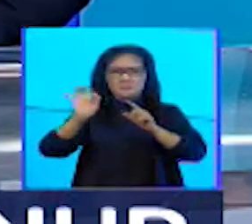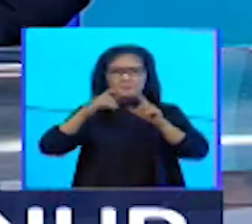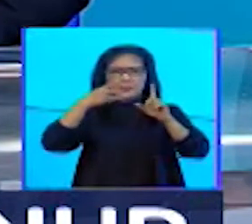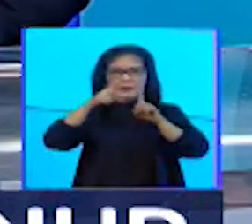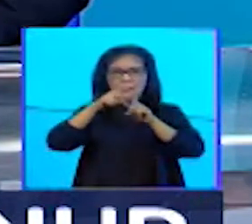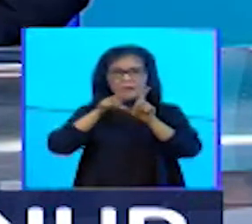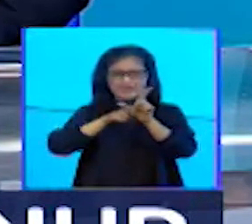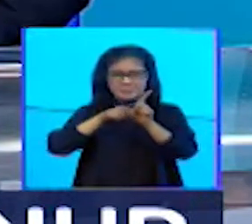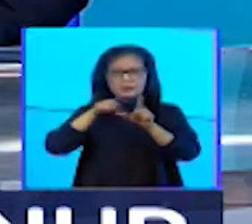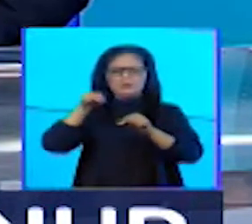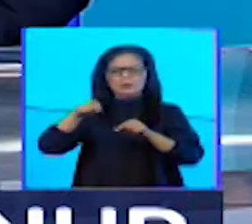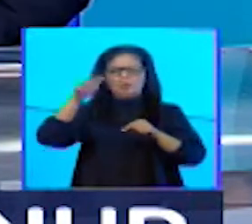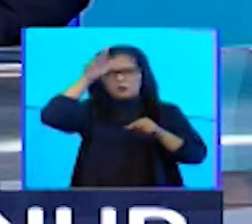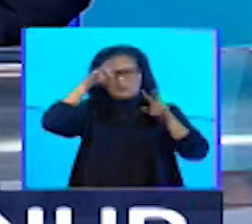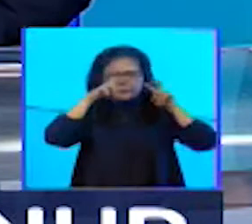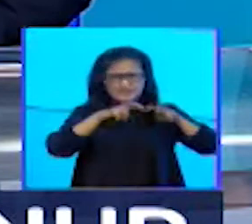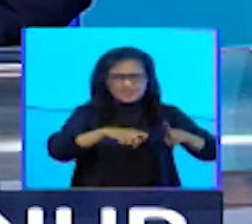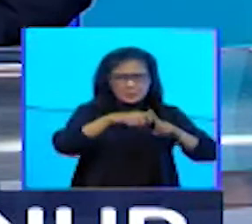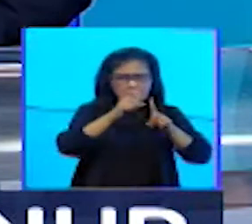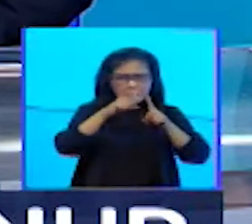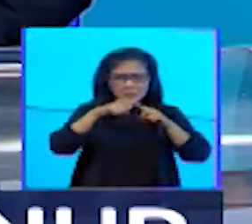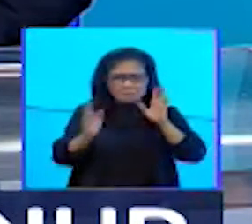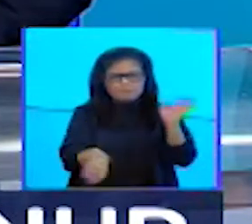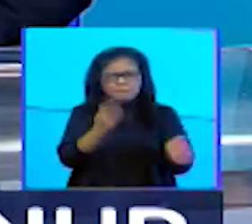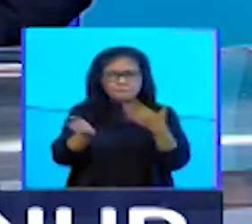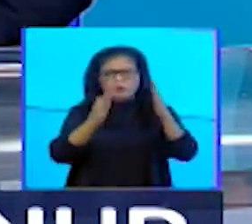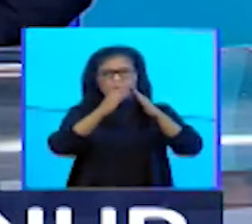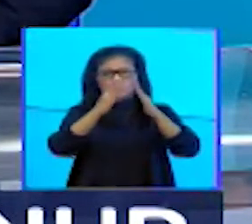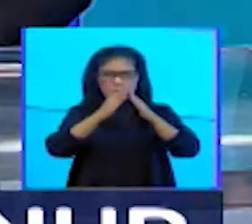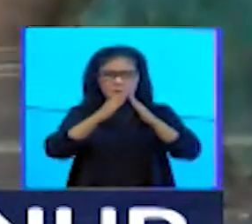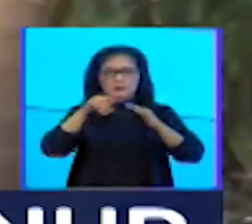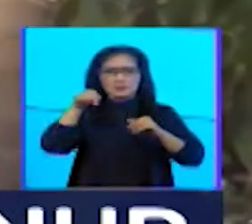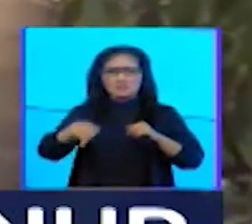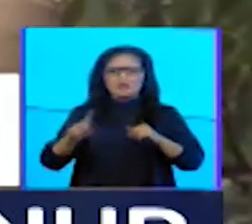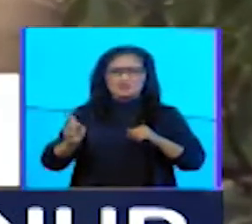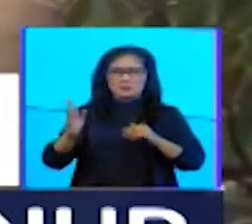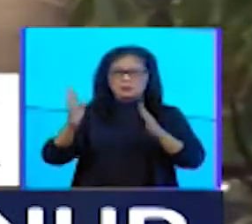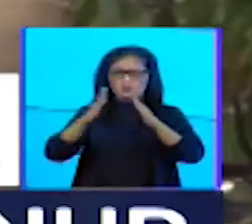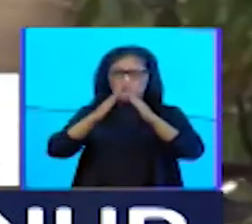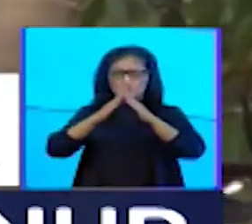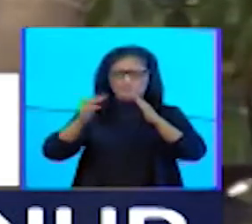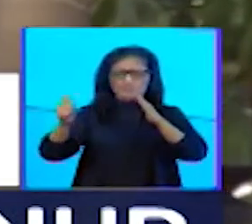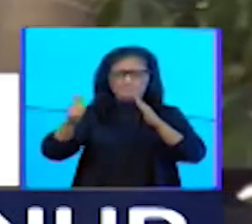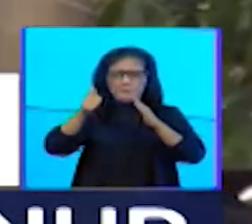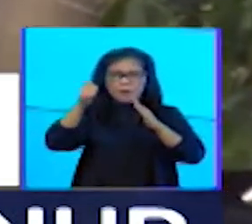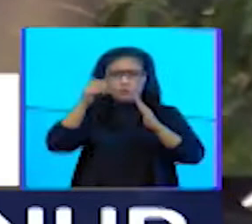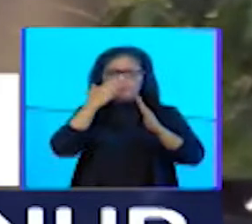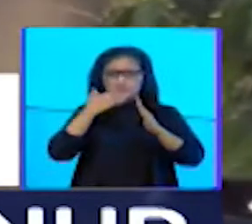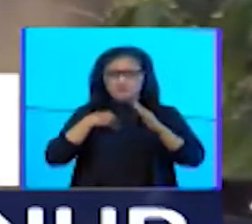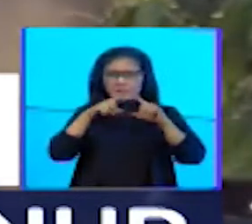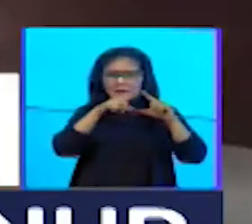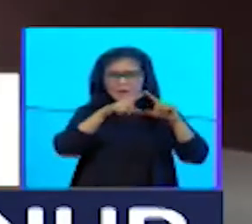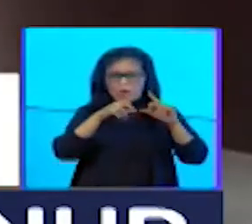pilih KPK juga menggeledah rumah Andrea wisata rumah mewah milik andreoni Santa mantan stafsus